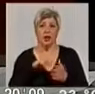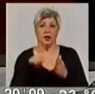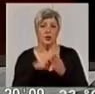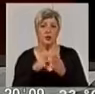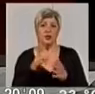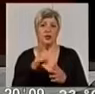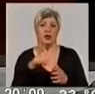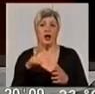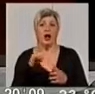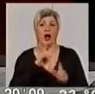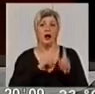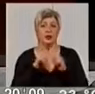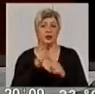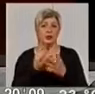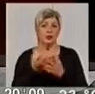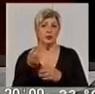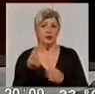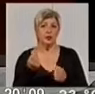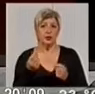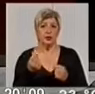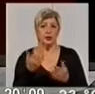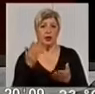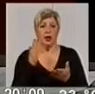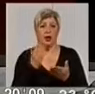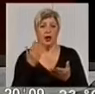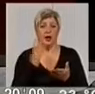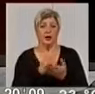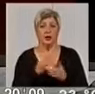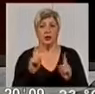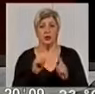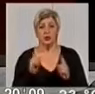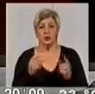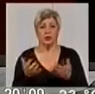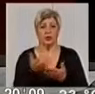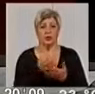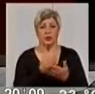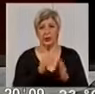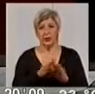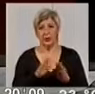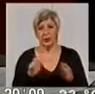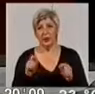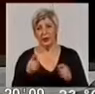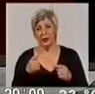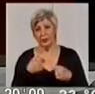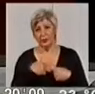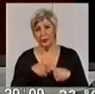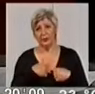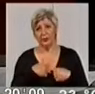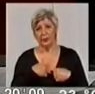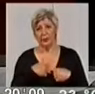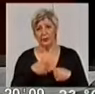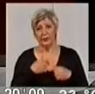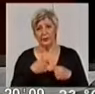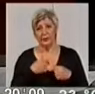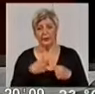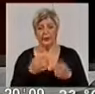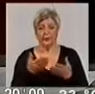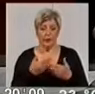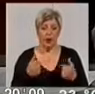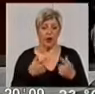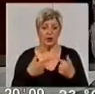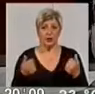виплати гроші, але є, що набирають дітей, їх просять все-таки направляти. Ми вживаємо теж заходи. Ми